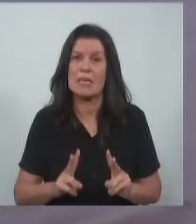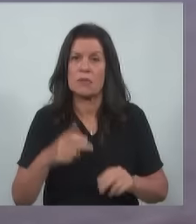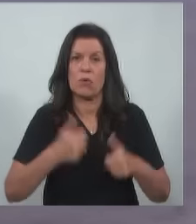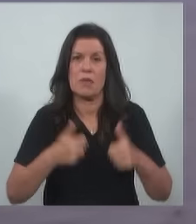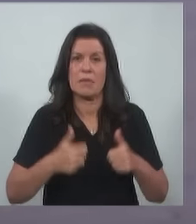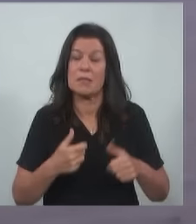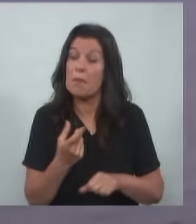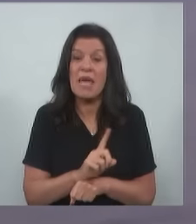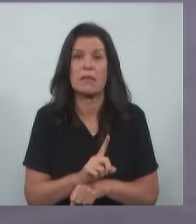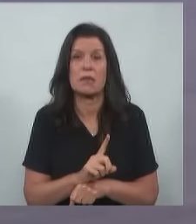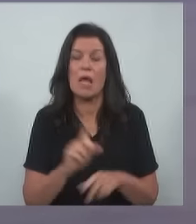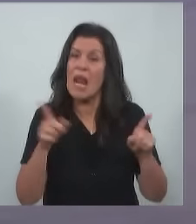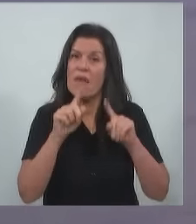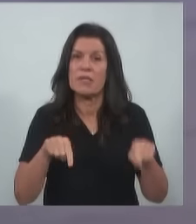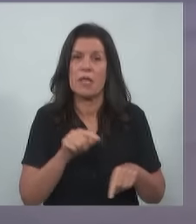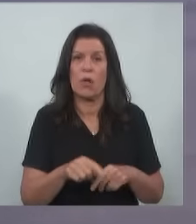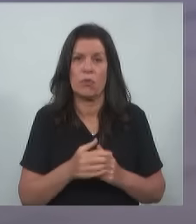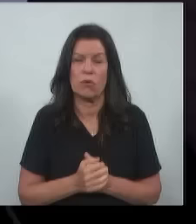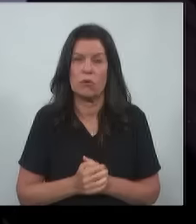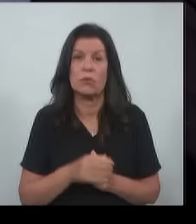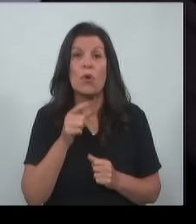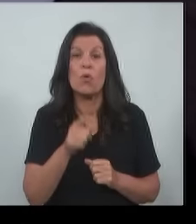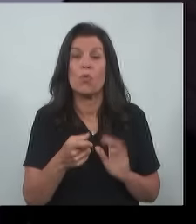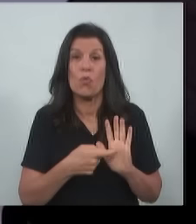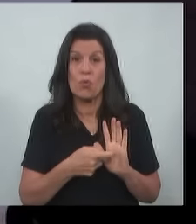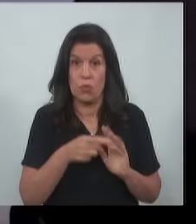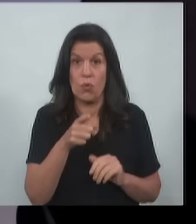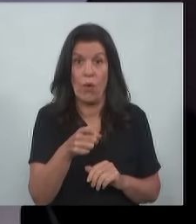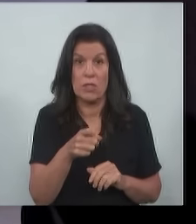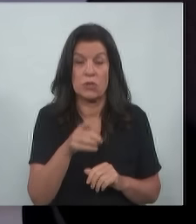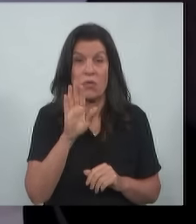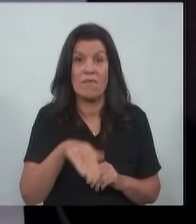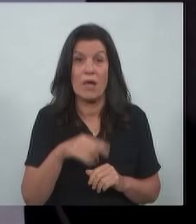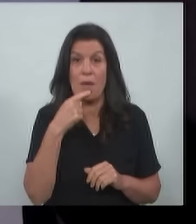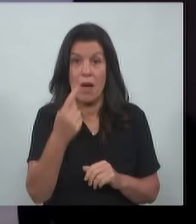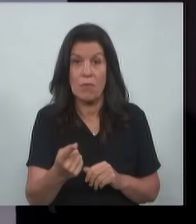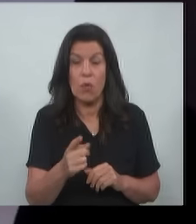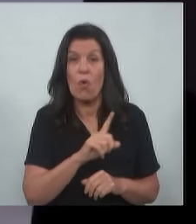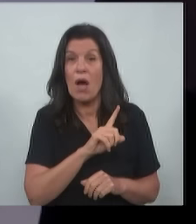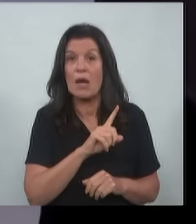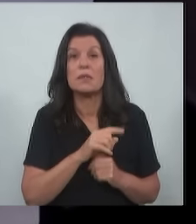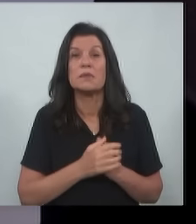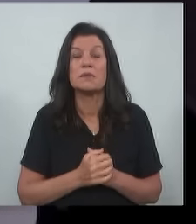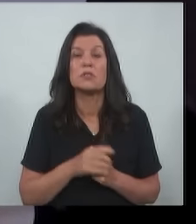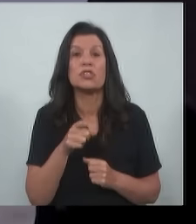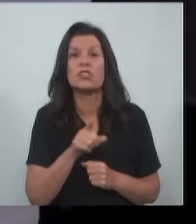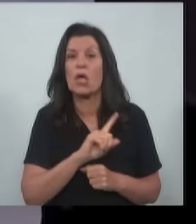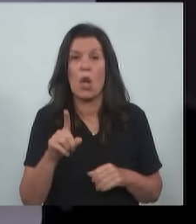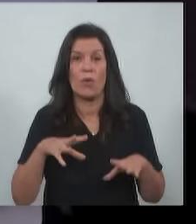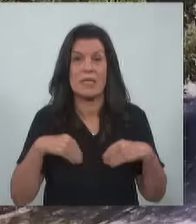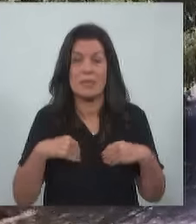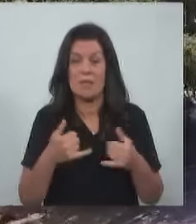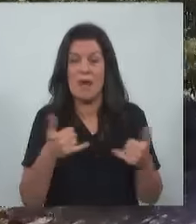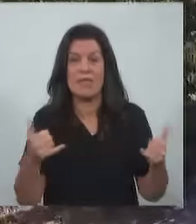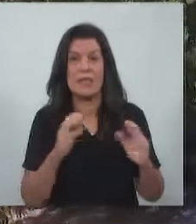אותו. גרינבאום לא רק דורש, המועצה האזורית בראשותו הודיעה שעד השגת הסכמות היא לא תפתח כבישים, מדרכות, עמודי תאורה